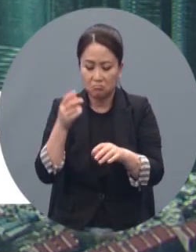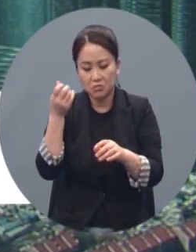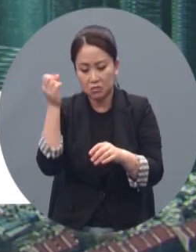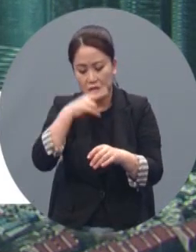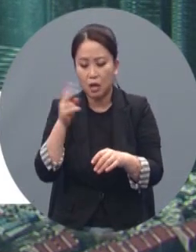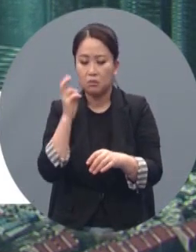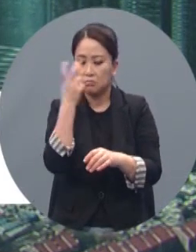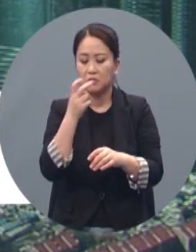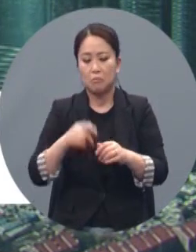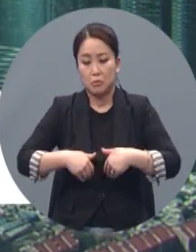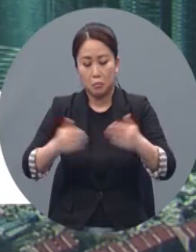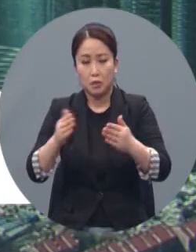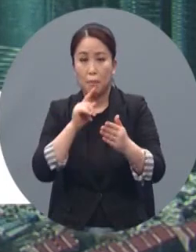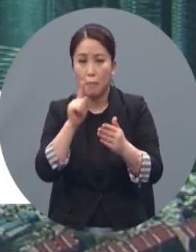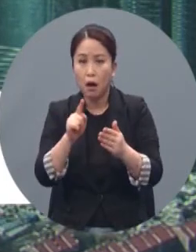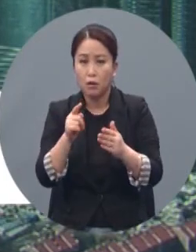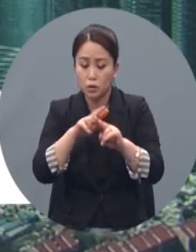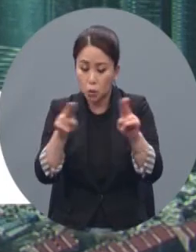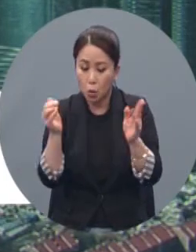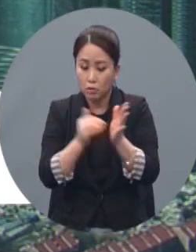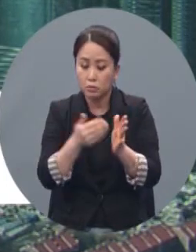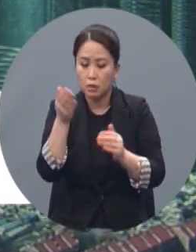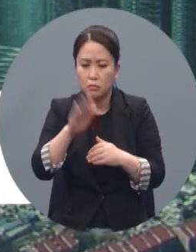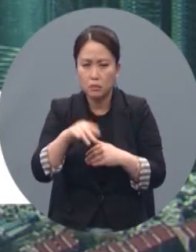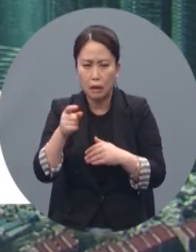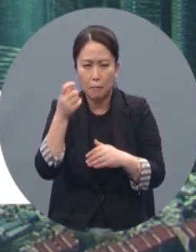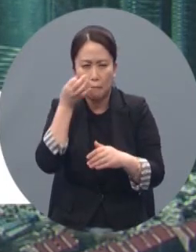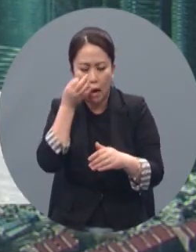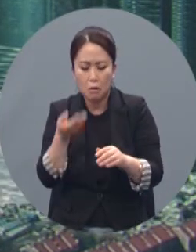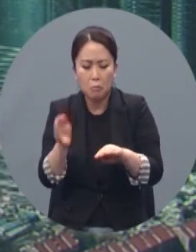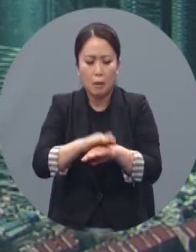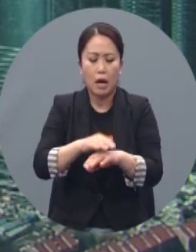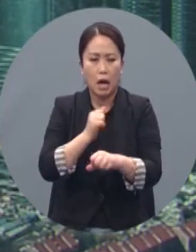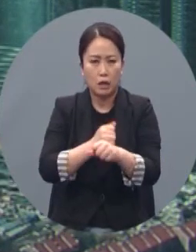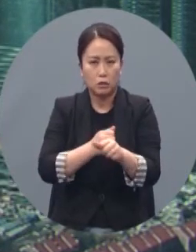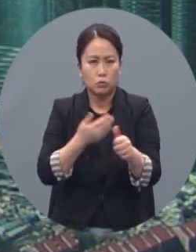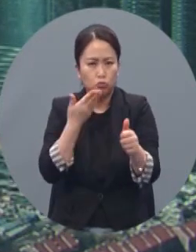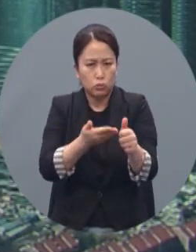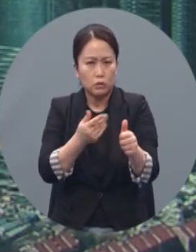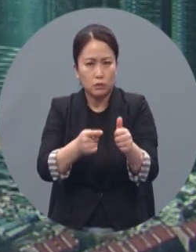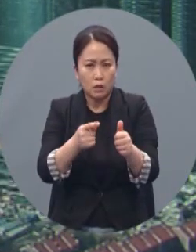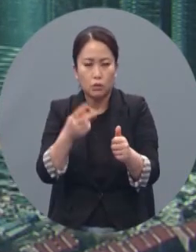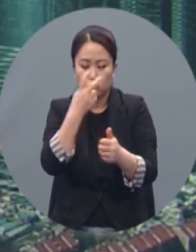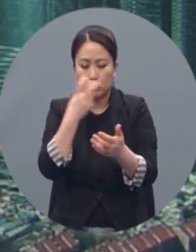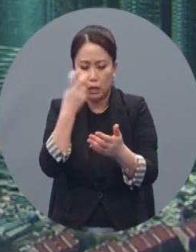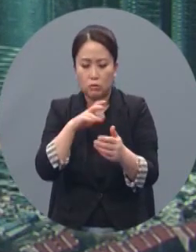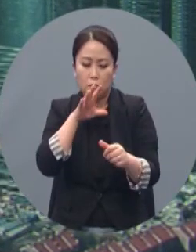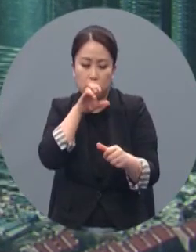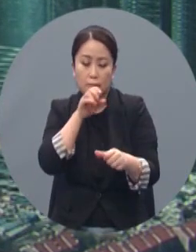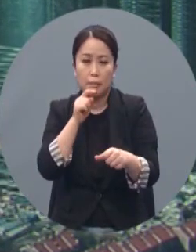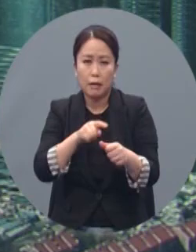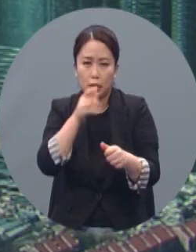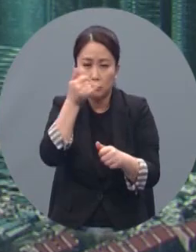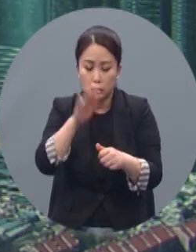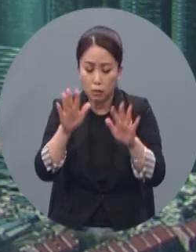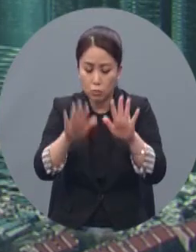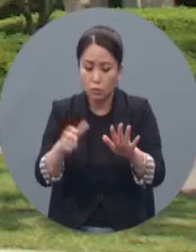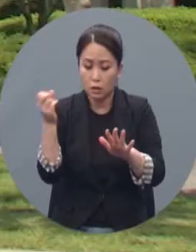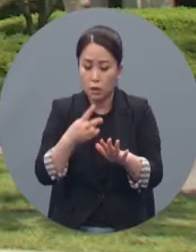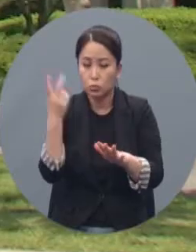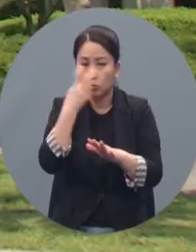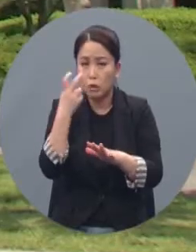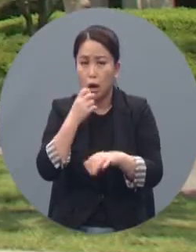조사를 하고 또 정반대 수사 결과를 내놓은 배경이 뭔지 의구심을 사고 있습니다. 윤파란 기자의 단독 보도입니다.